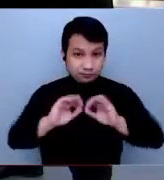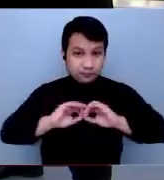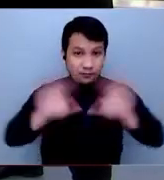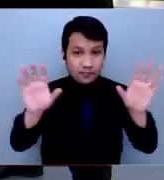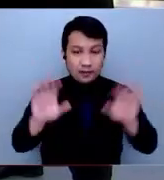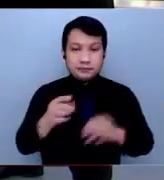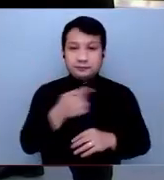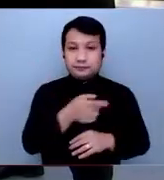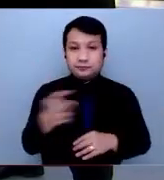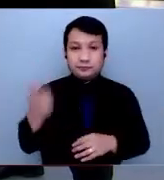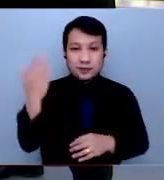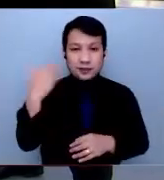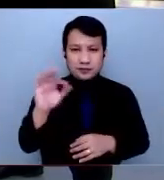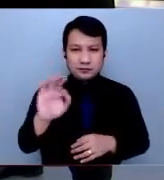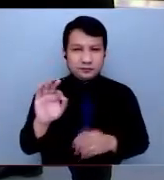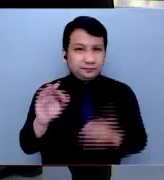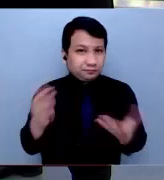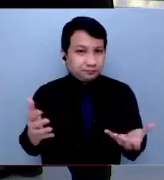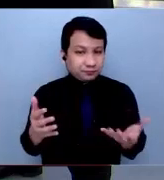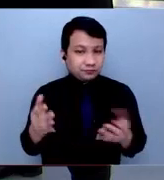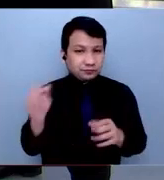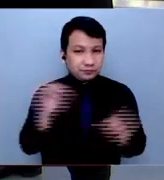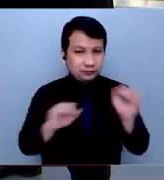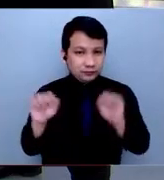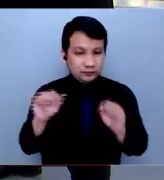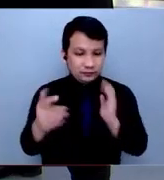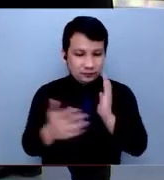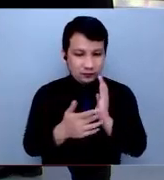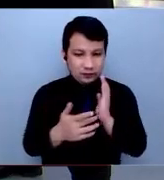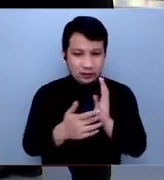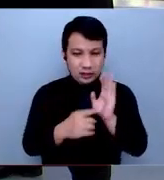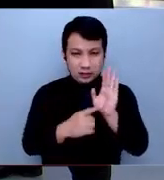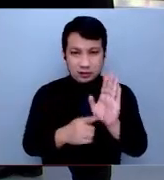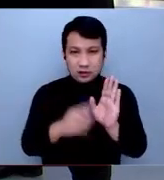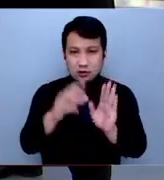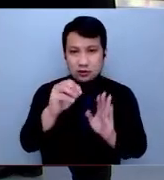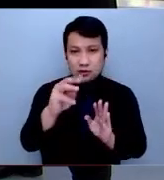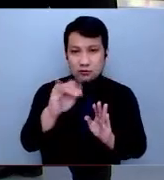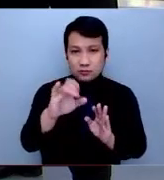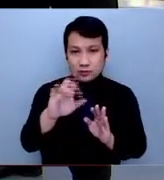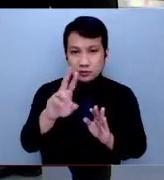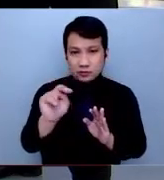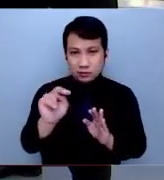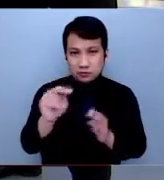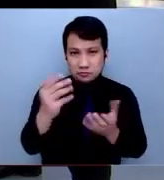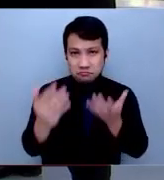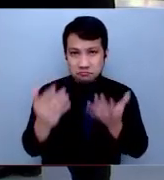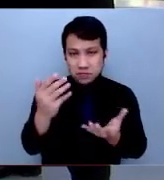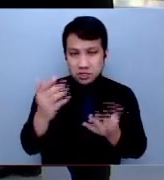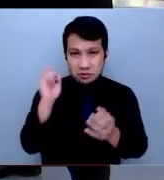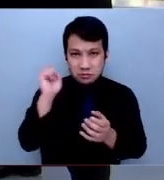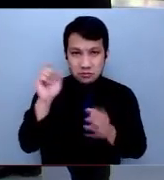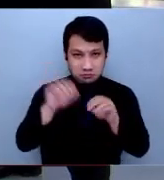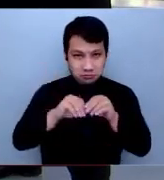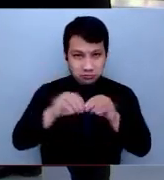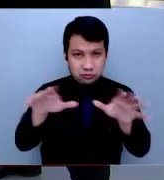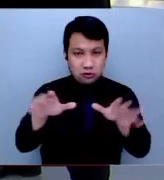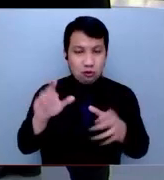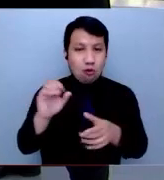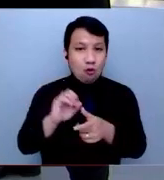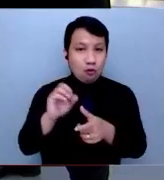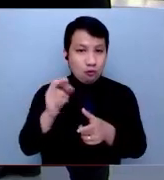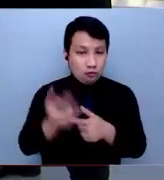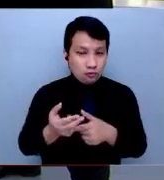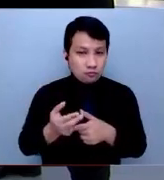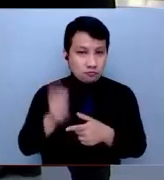natin nung Biyernes, wala pa pong scientific evidence na itong Omicron variant ay mas nakakahawa o nagdudulot ng mas